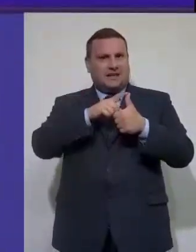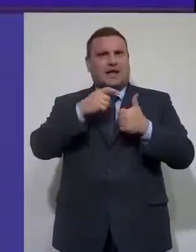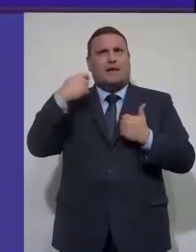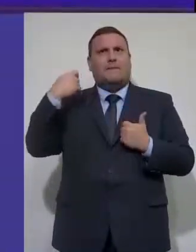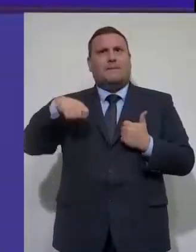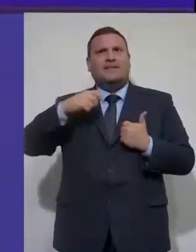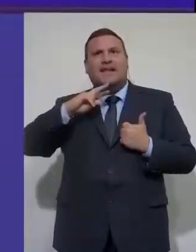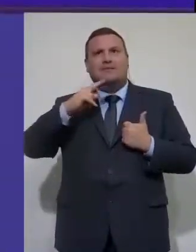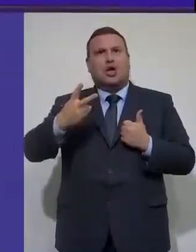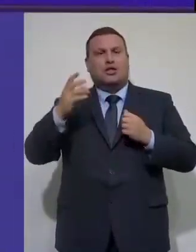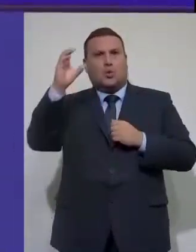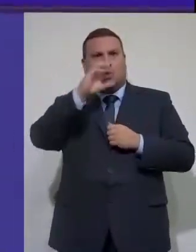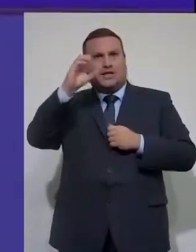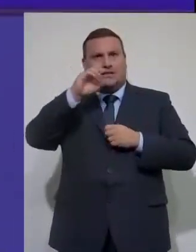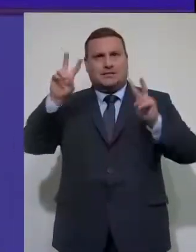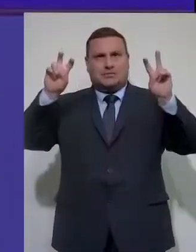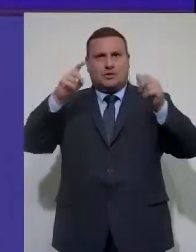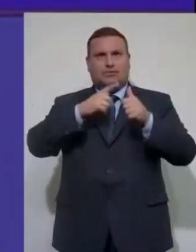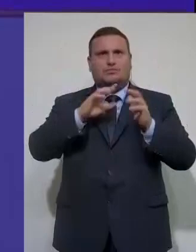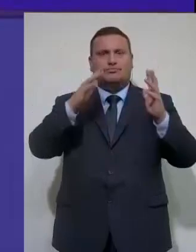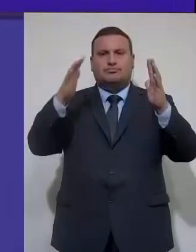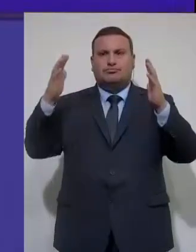Risposte Turismo.